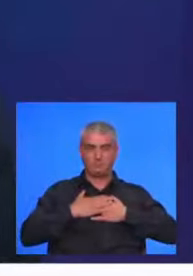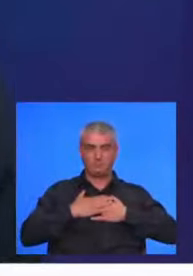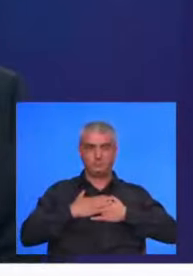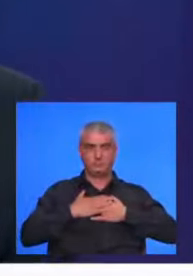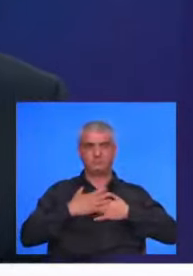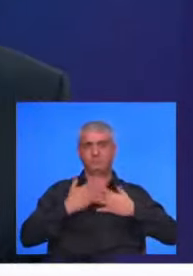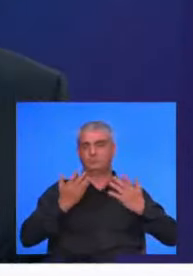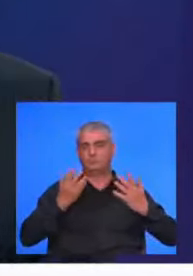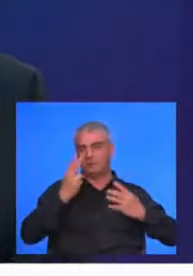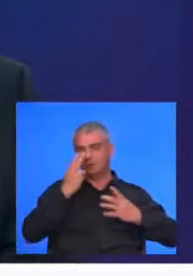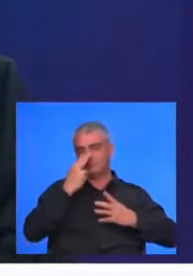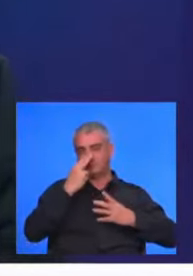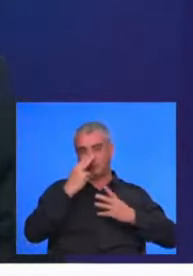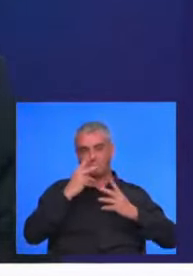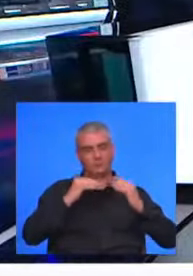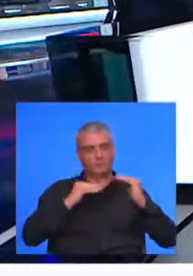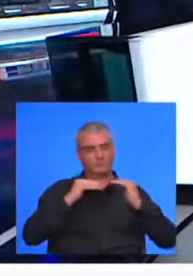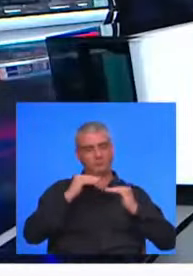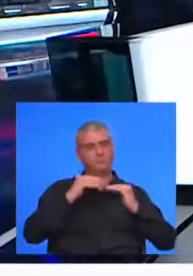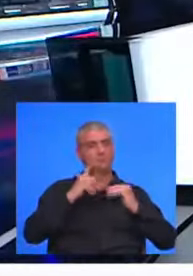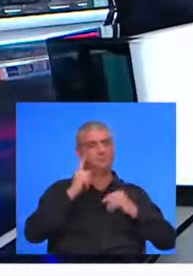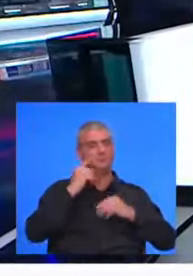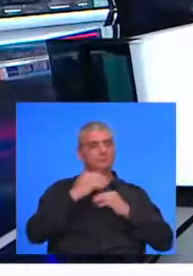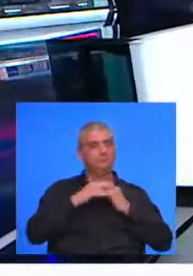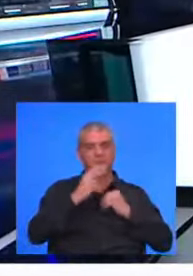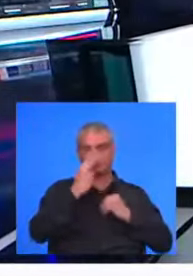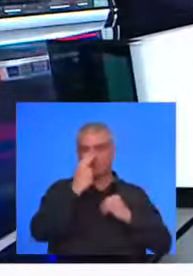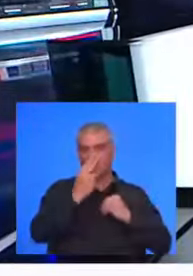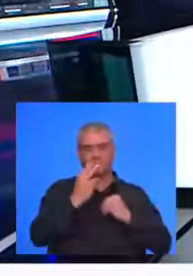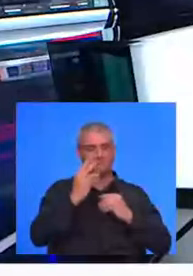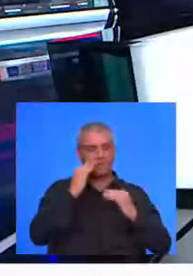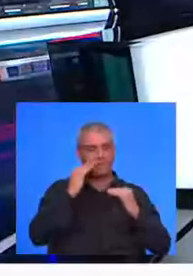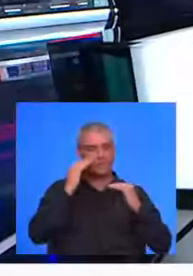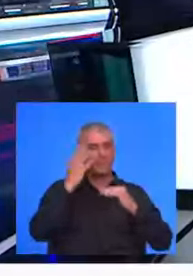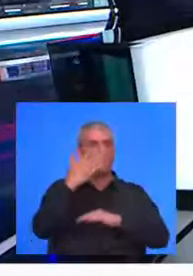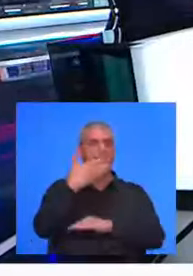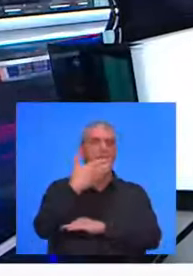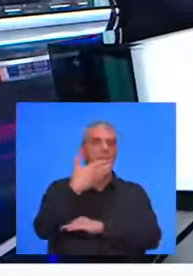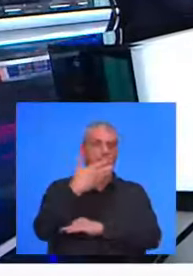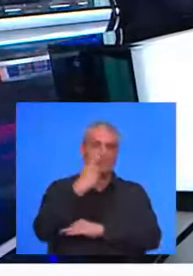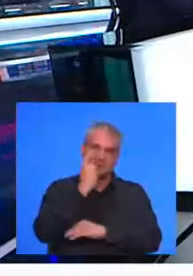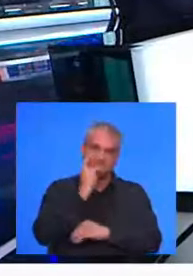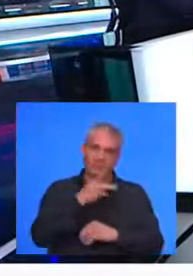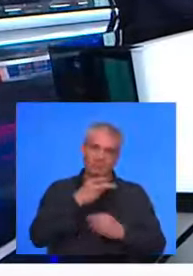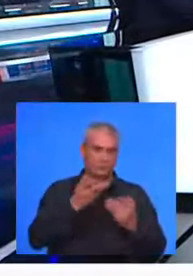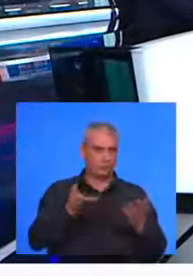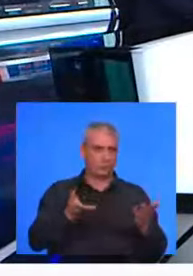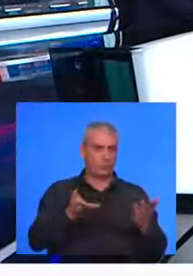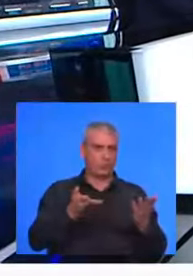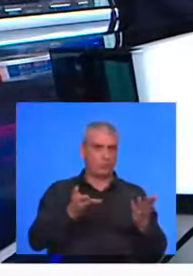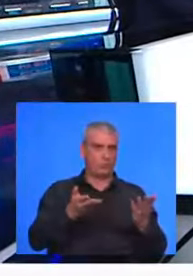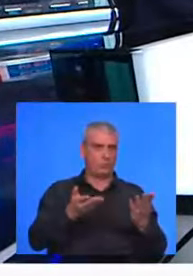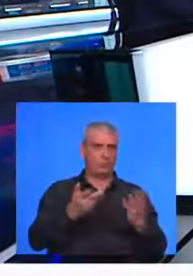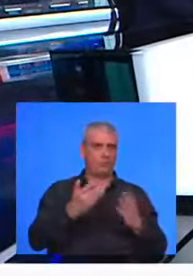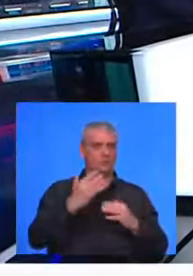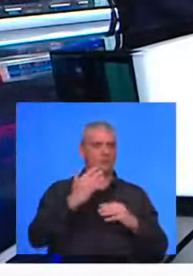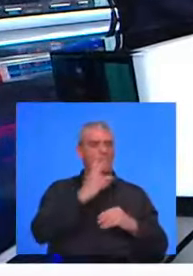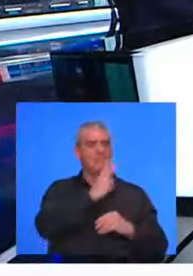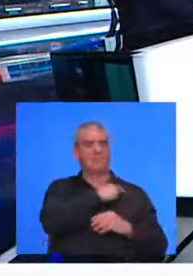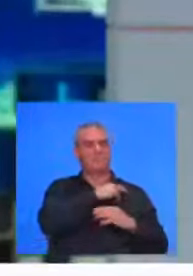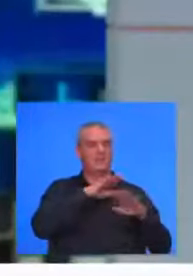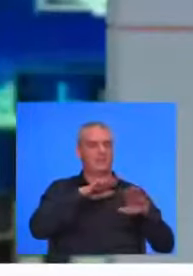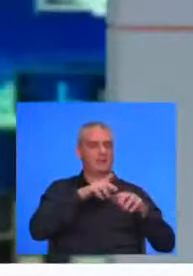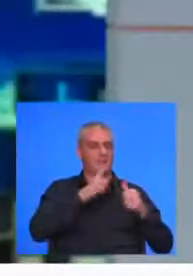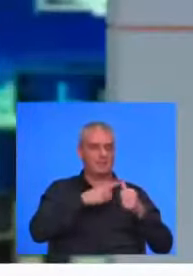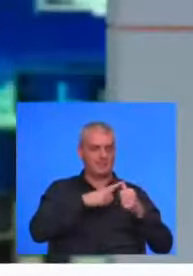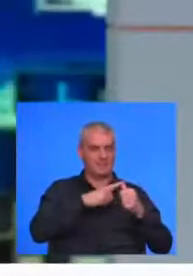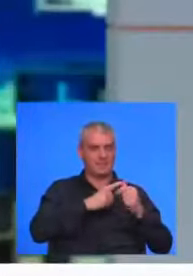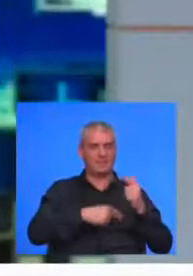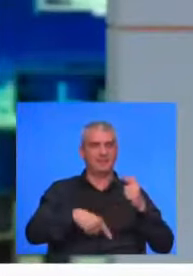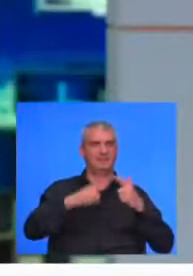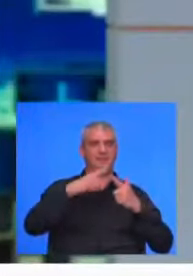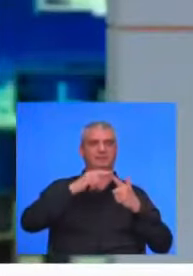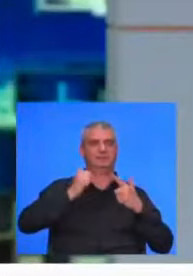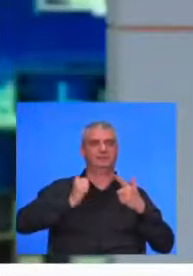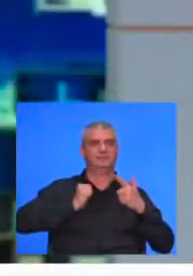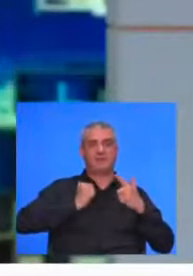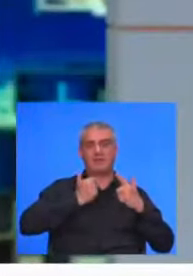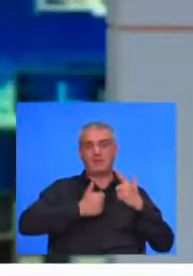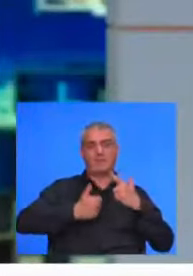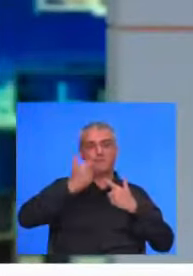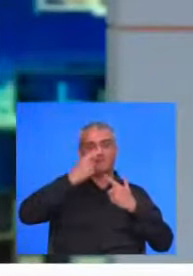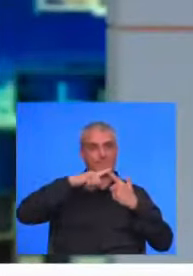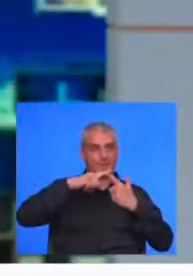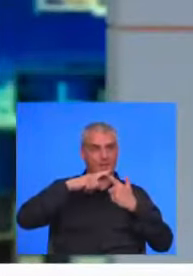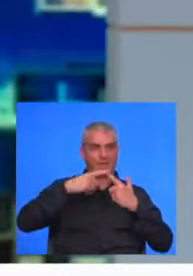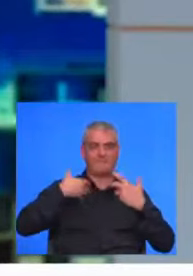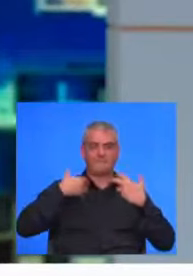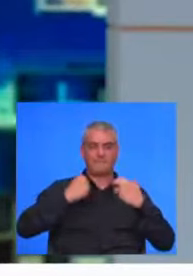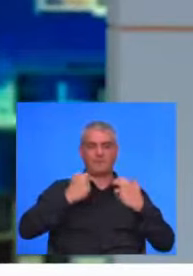ניסיון ליישר את הקו פה. בסוף צריך להסתכל על זה ברמה המדינתית. יש פה מדרג מדיני, דרג צבאי בכיר